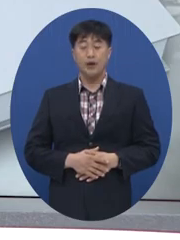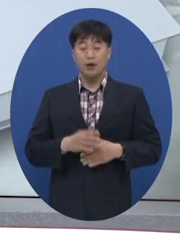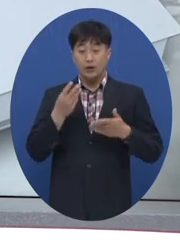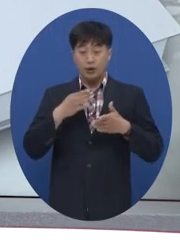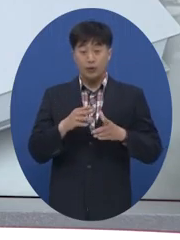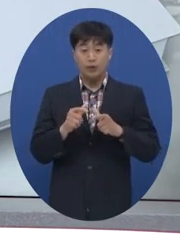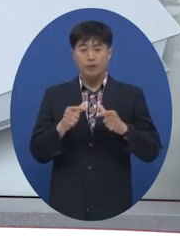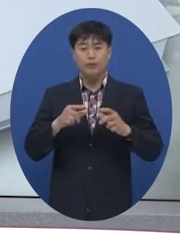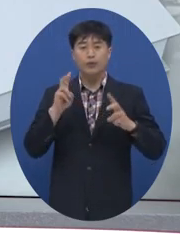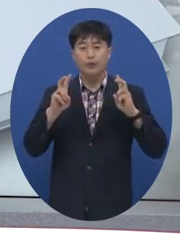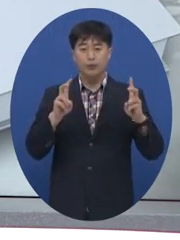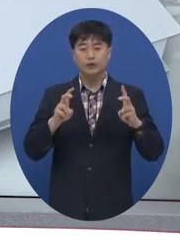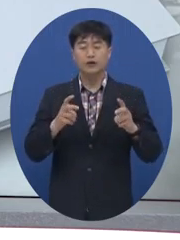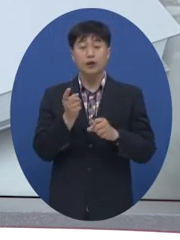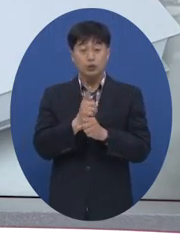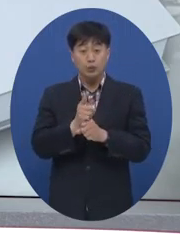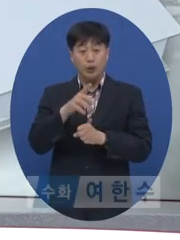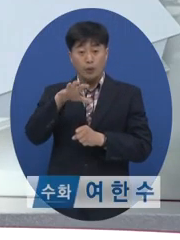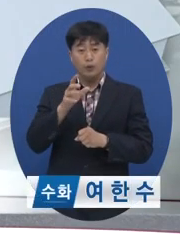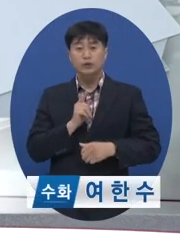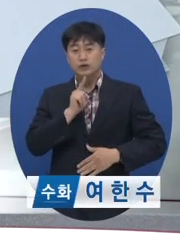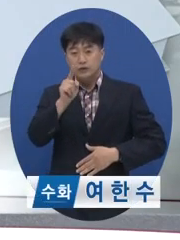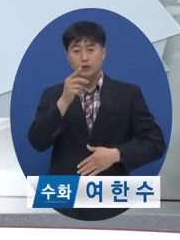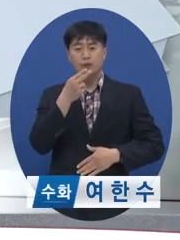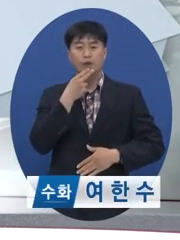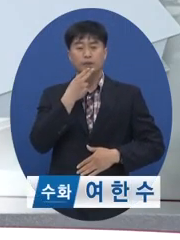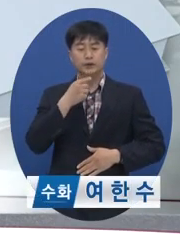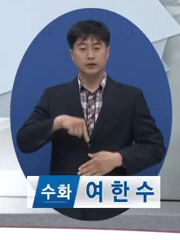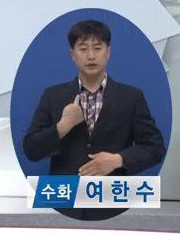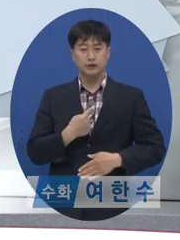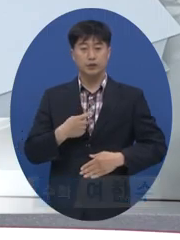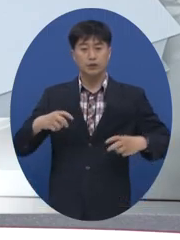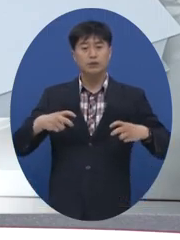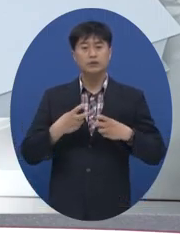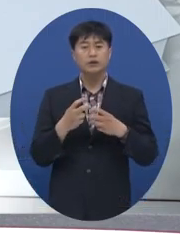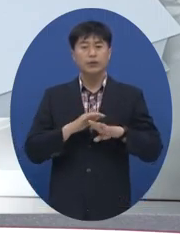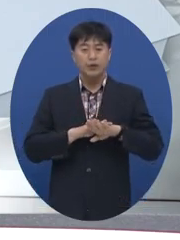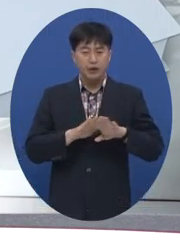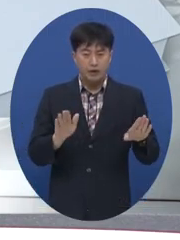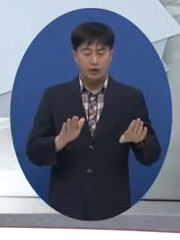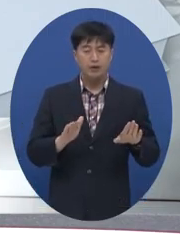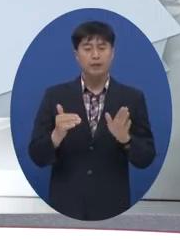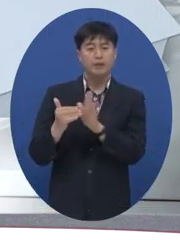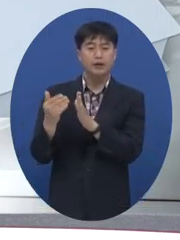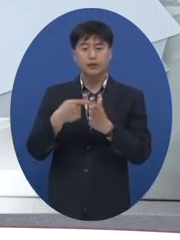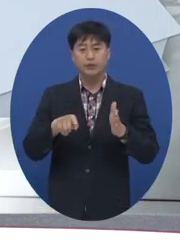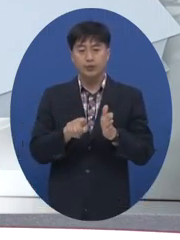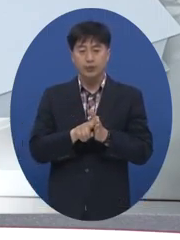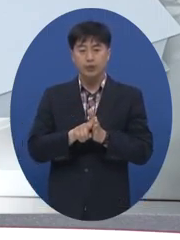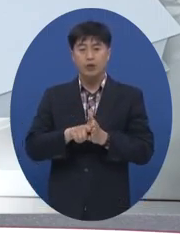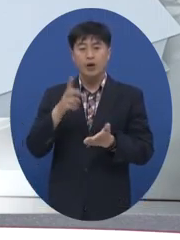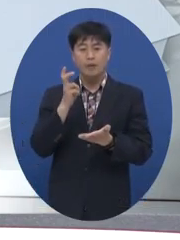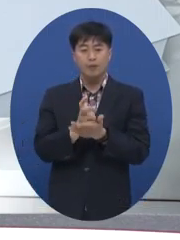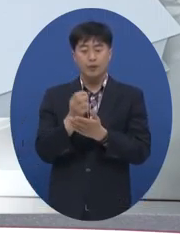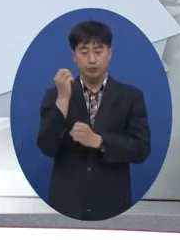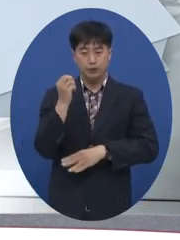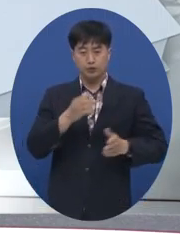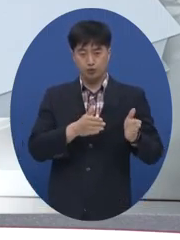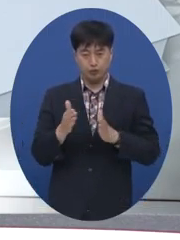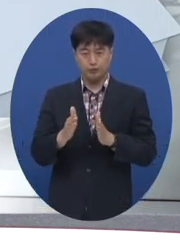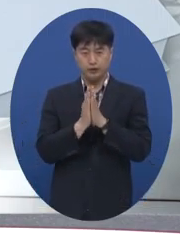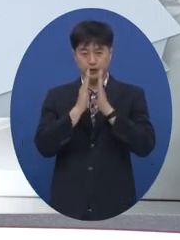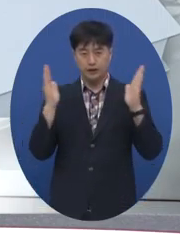경기도가 민간 기업이 소방 당국에 신고하지 않고 자체적으로 사고를 처리하는 폐단을 막기 위한 법적 근거